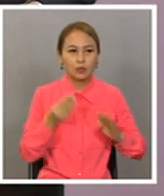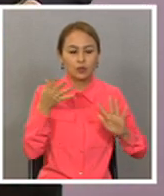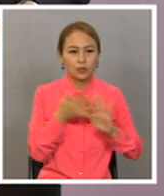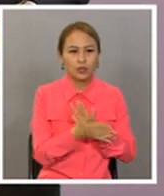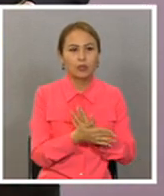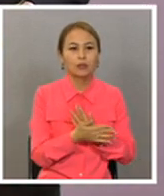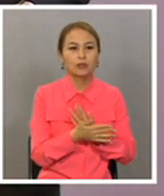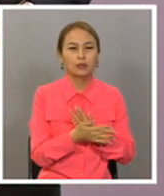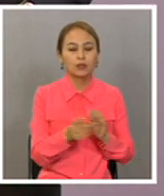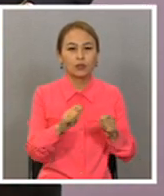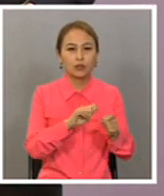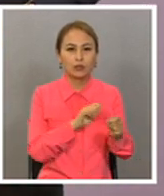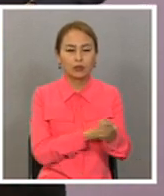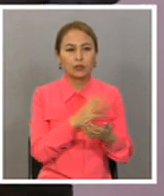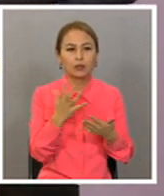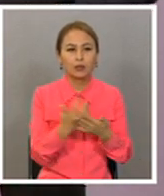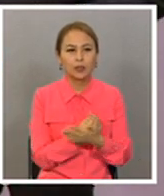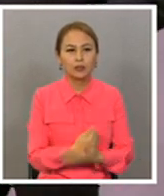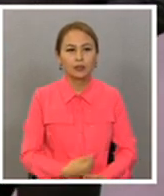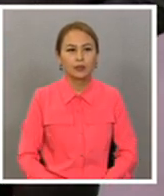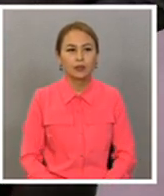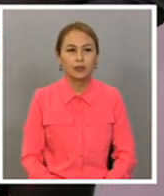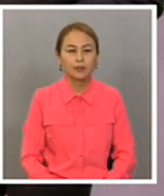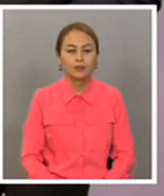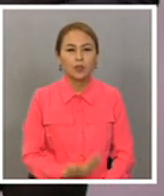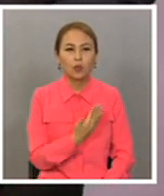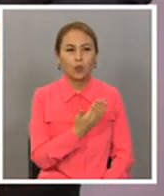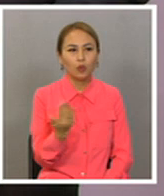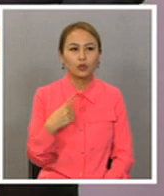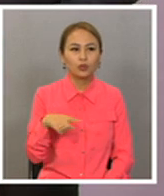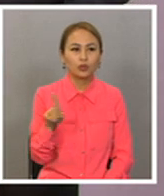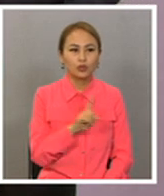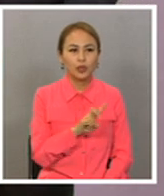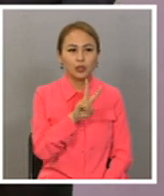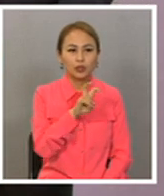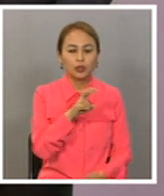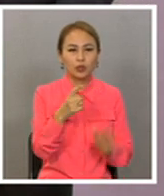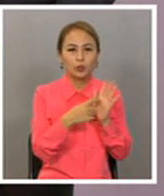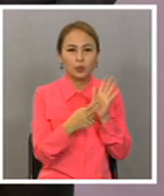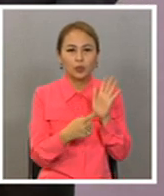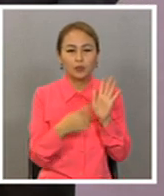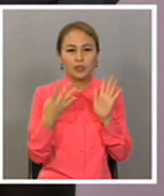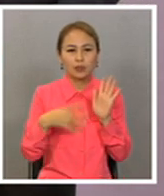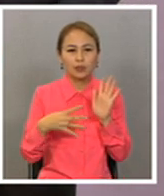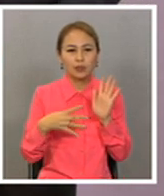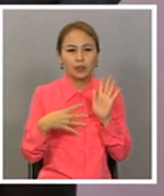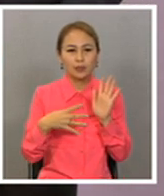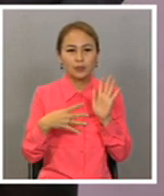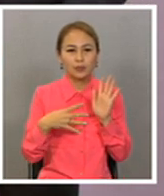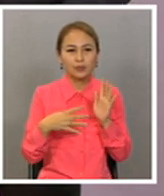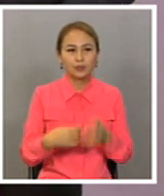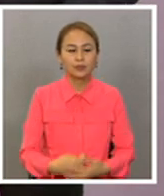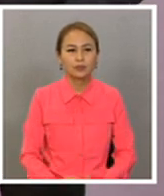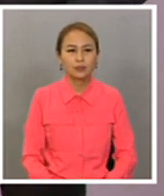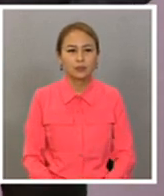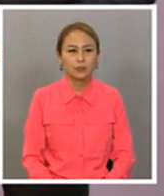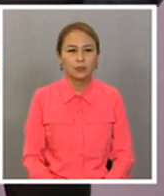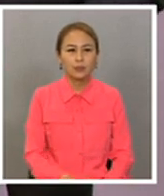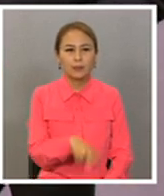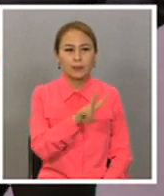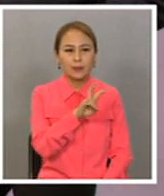matanın uzunluğun tabayık. Ol üçün 200'de 40'a bölemiz. 200 ben